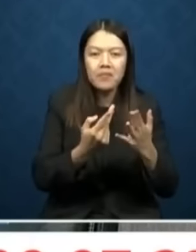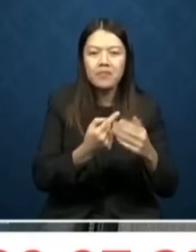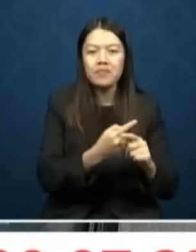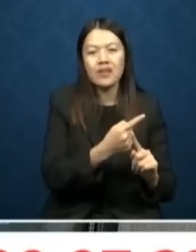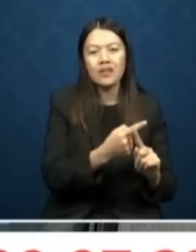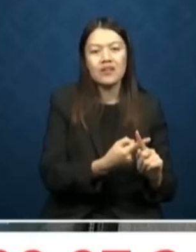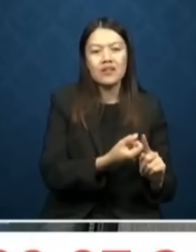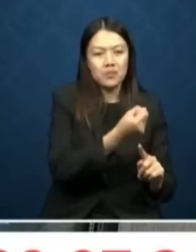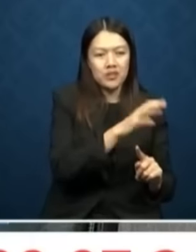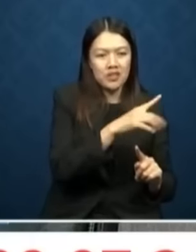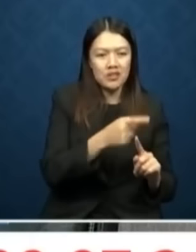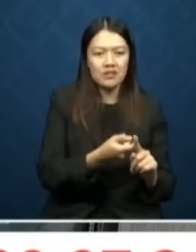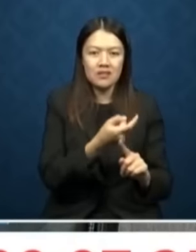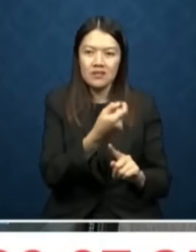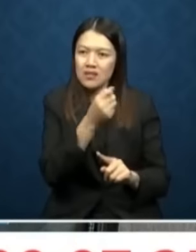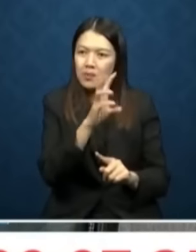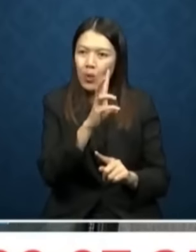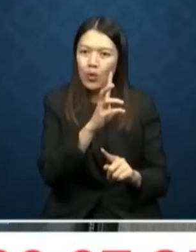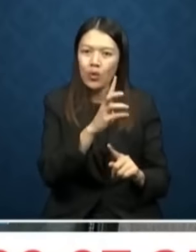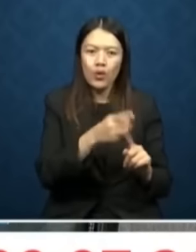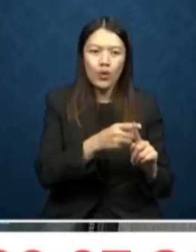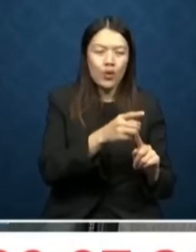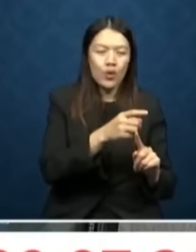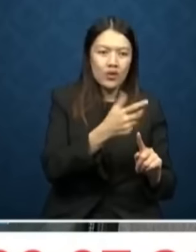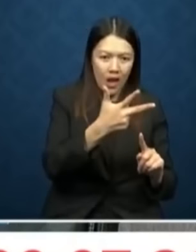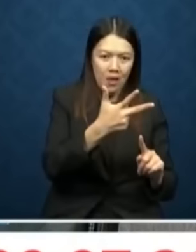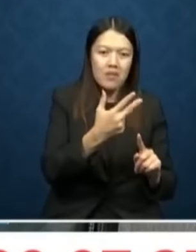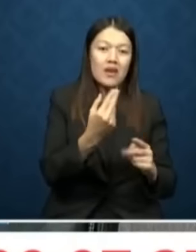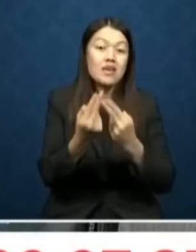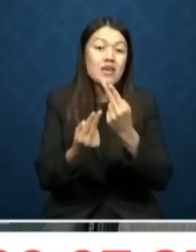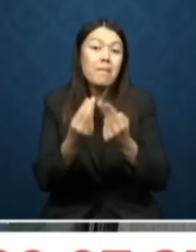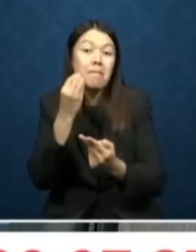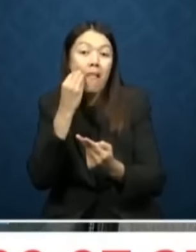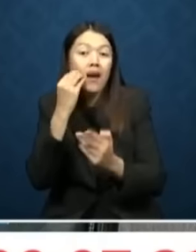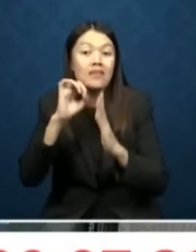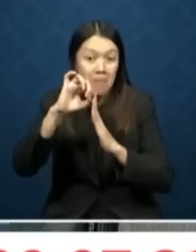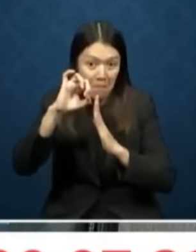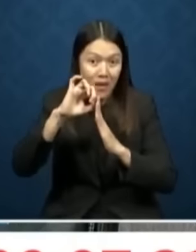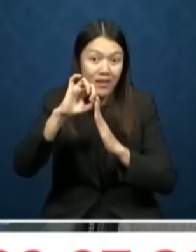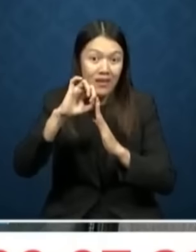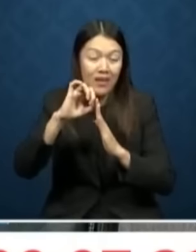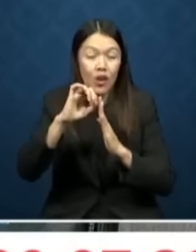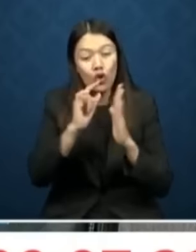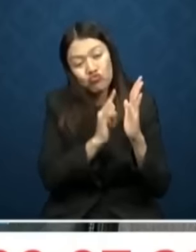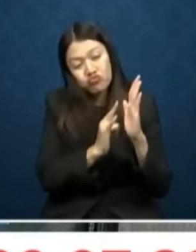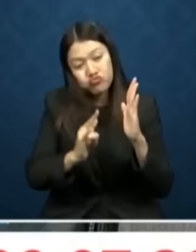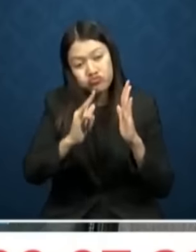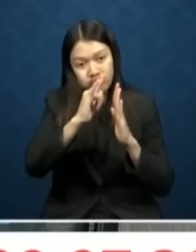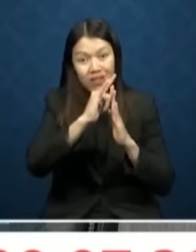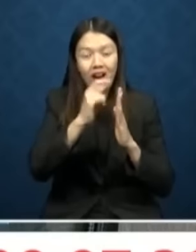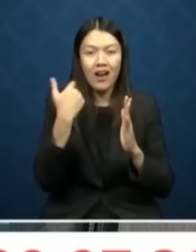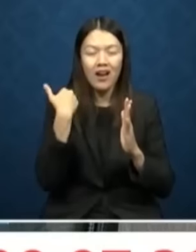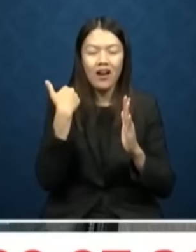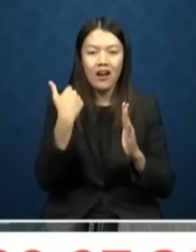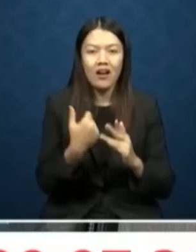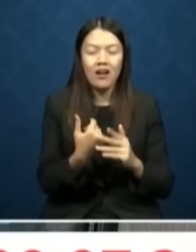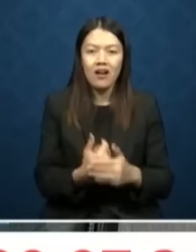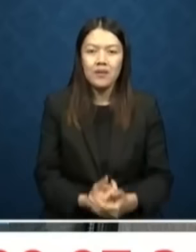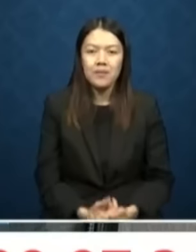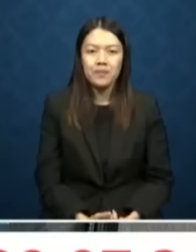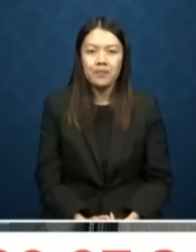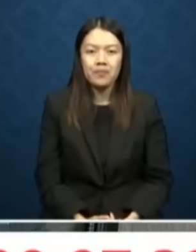มท่านก็ขออนุญาตไปเดินทางไปเยี่ยมบ้านที่เชียงใหม่เรื่องยิ่งแปลกไปใหญ่นะครับว่